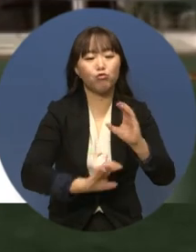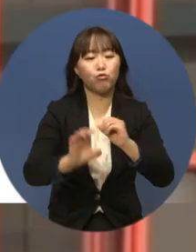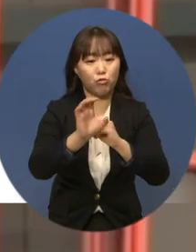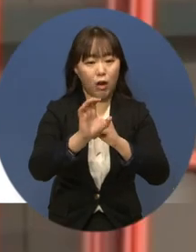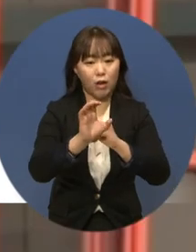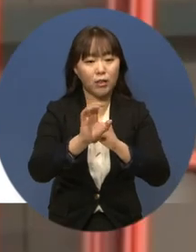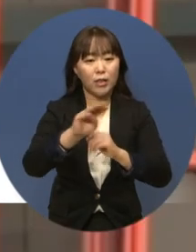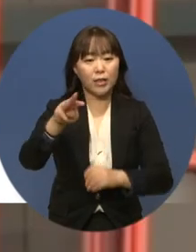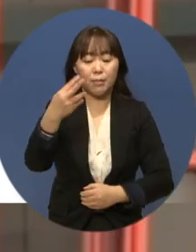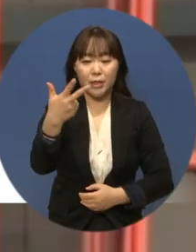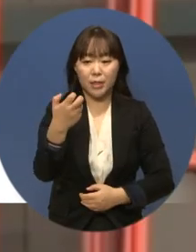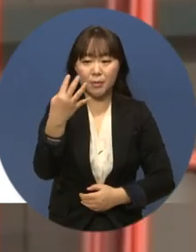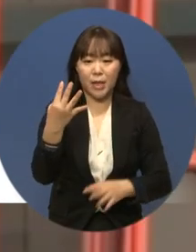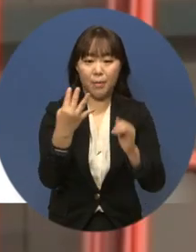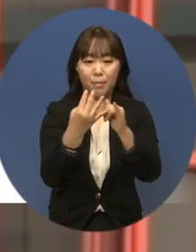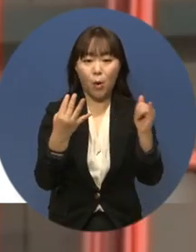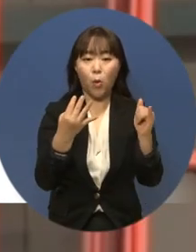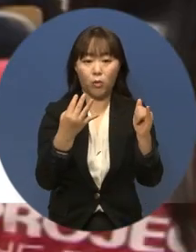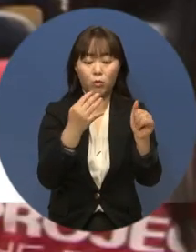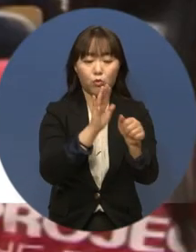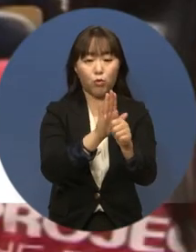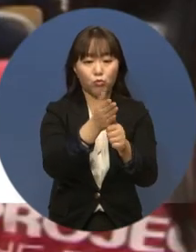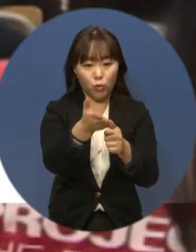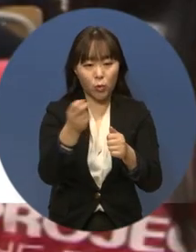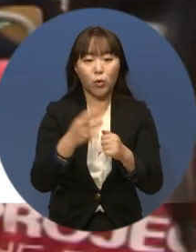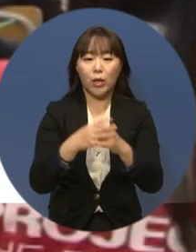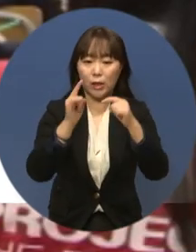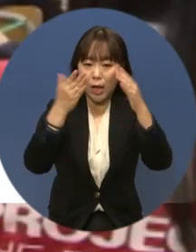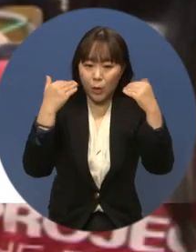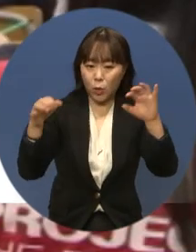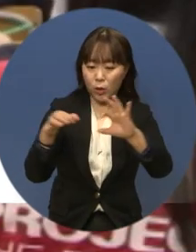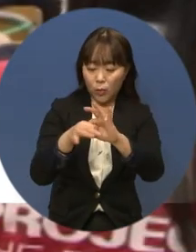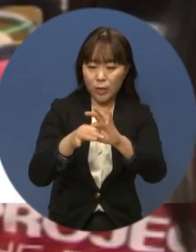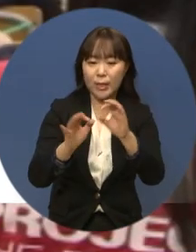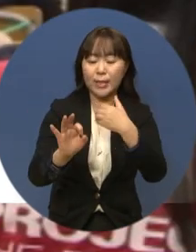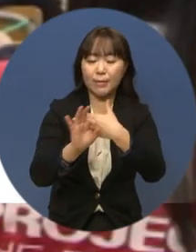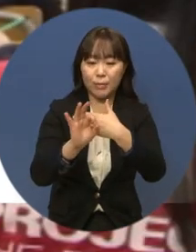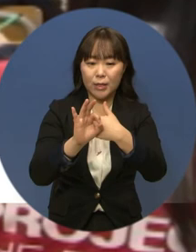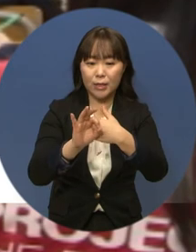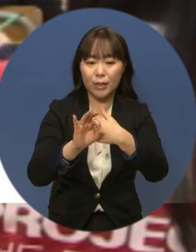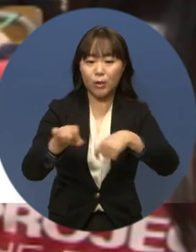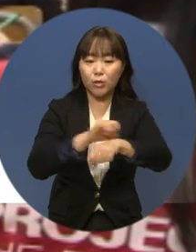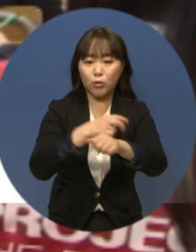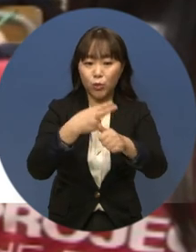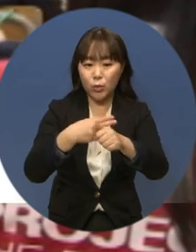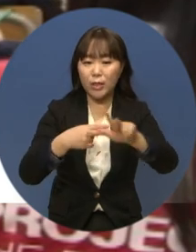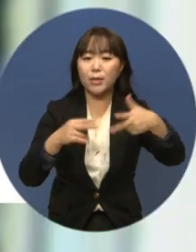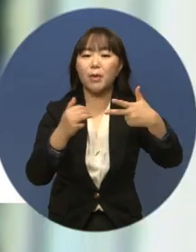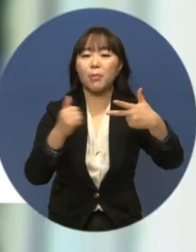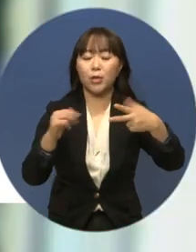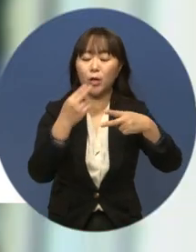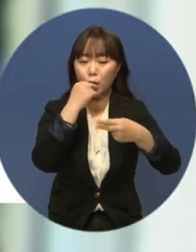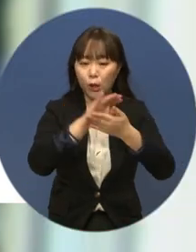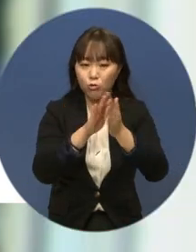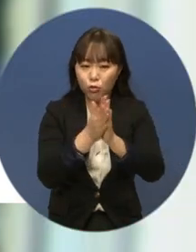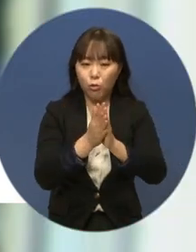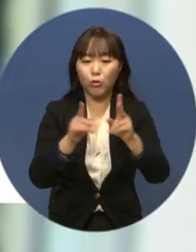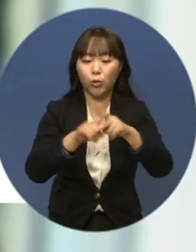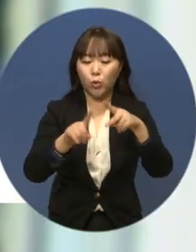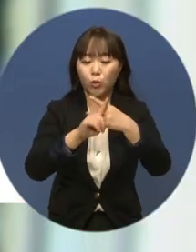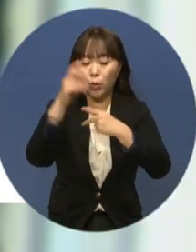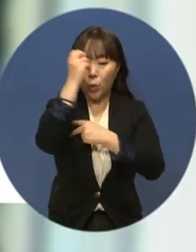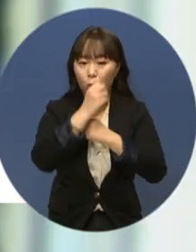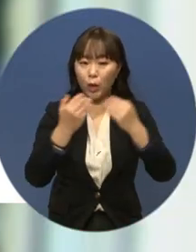인력 374명을 지원하고 대학과 연계해 예비 특수교사 약 700명이 유치원, 초,